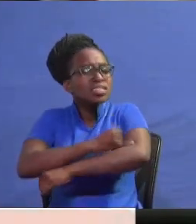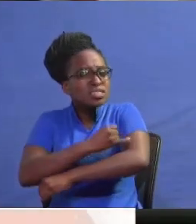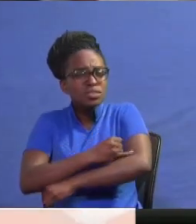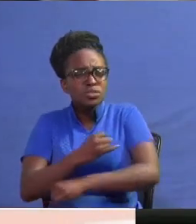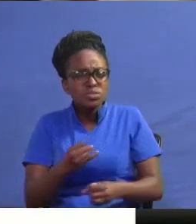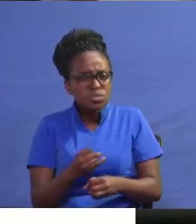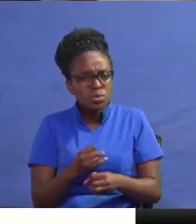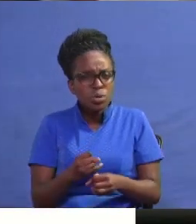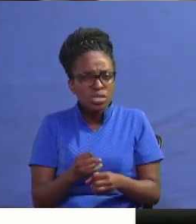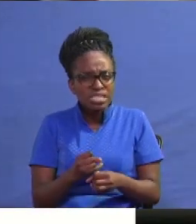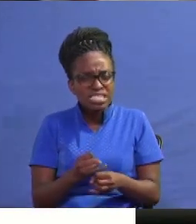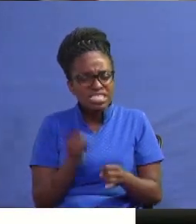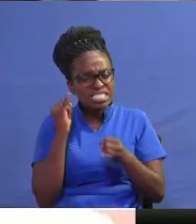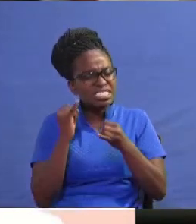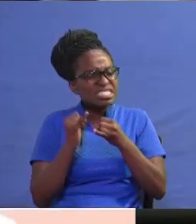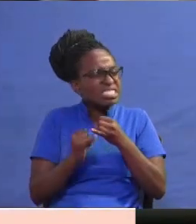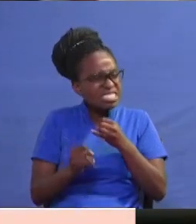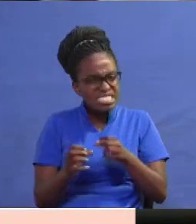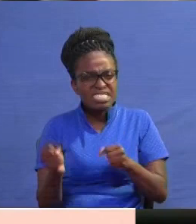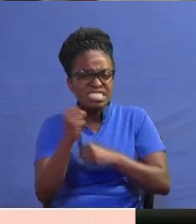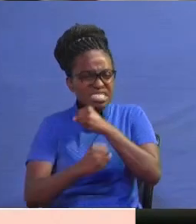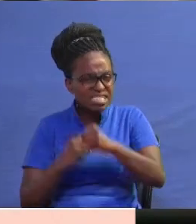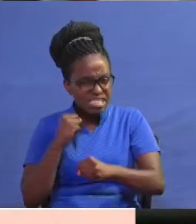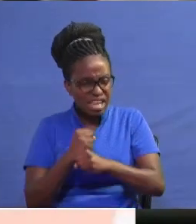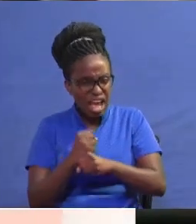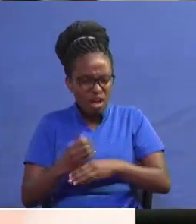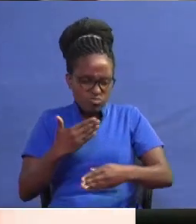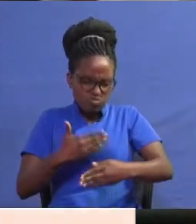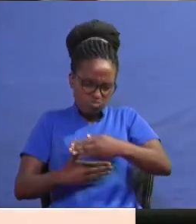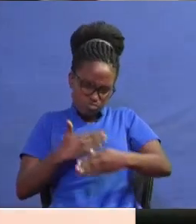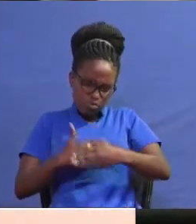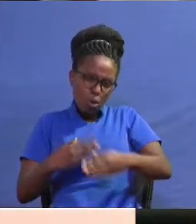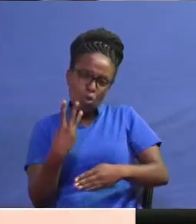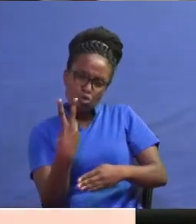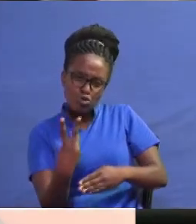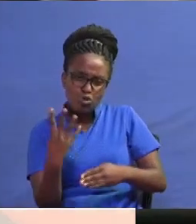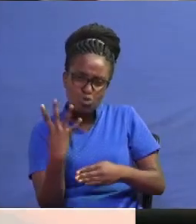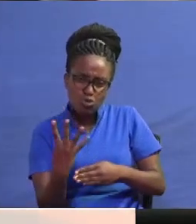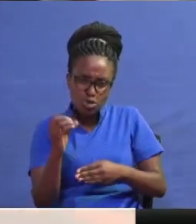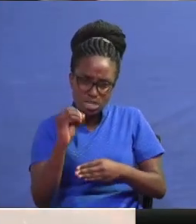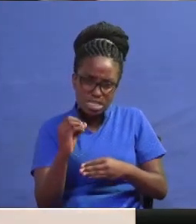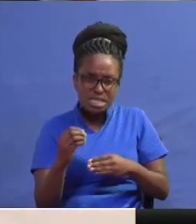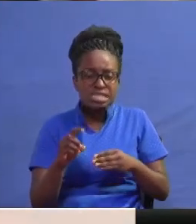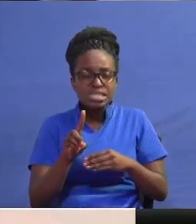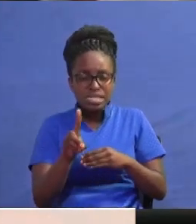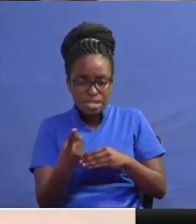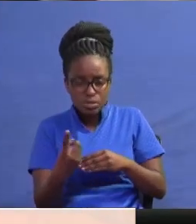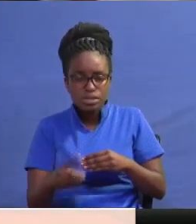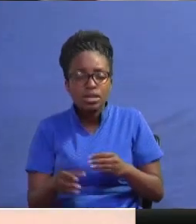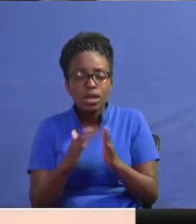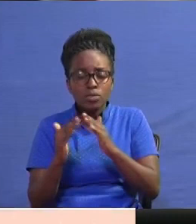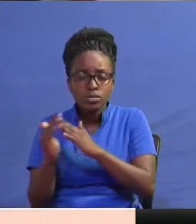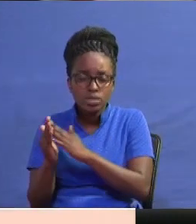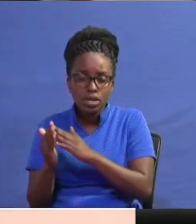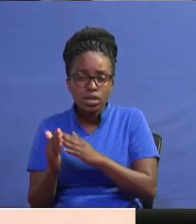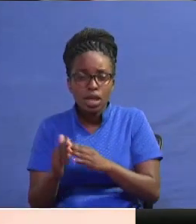year is doing close to 40,000 houses and is on the verge of accomplishing the